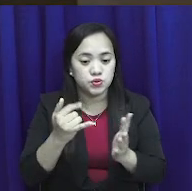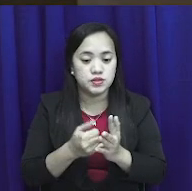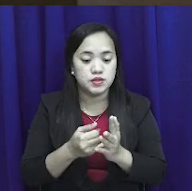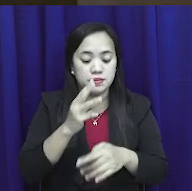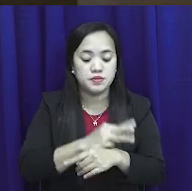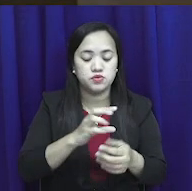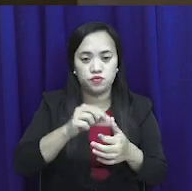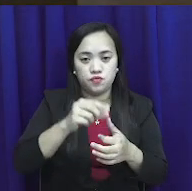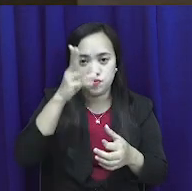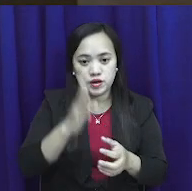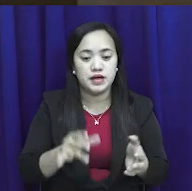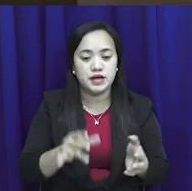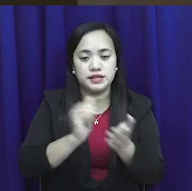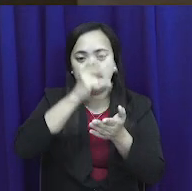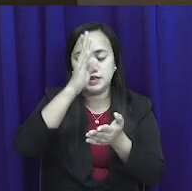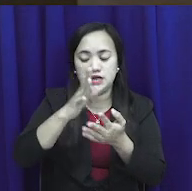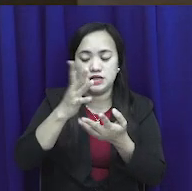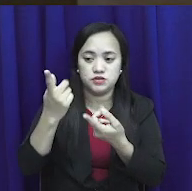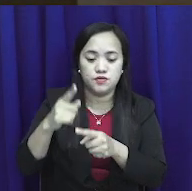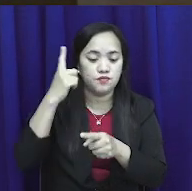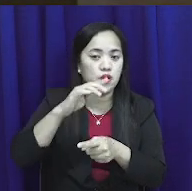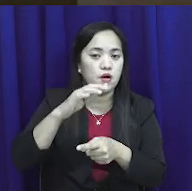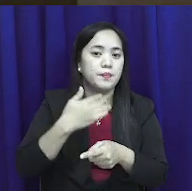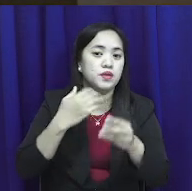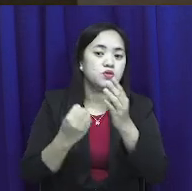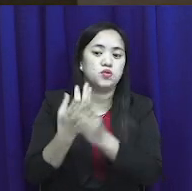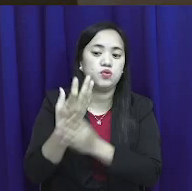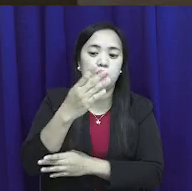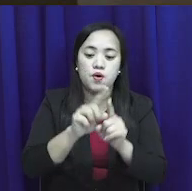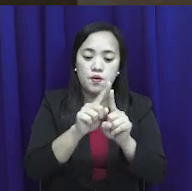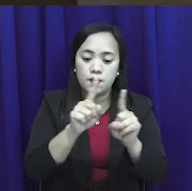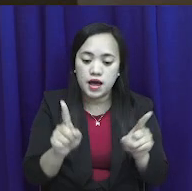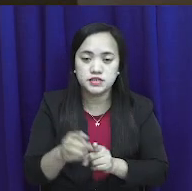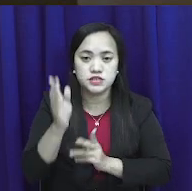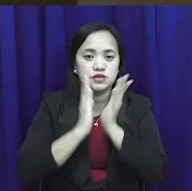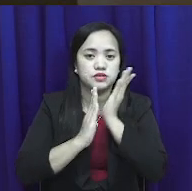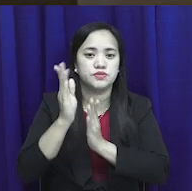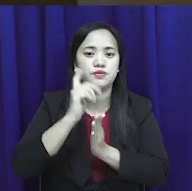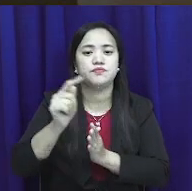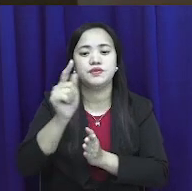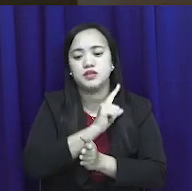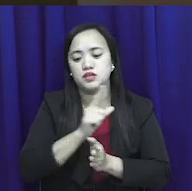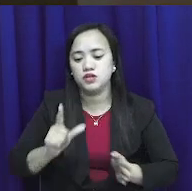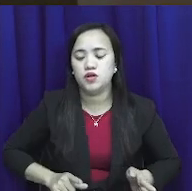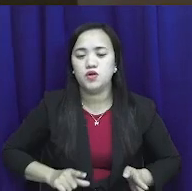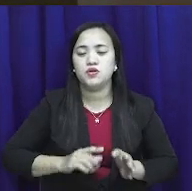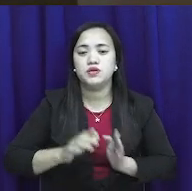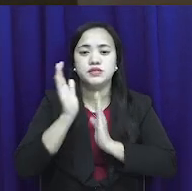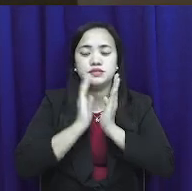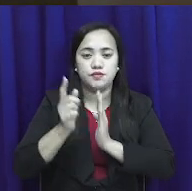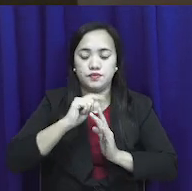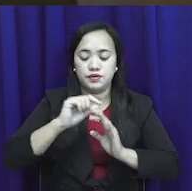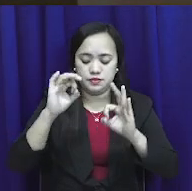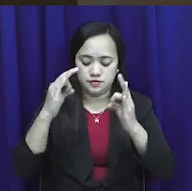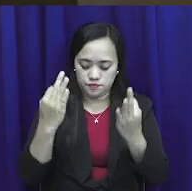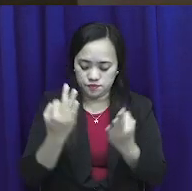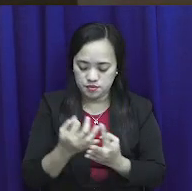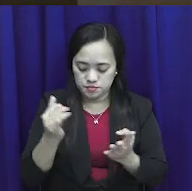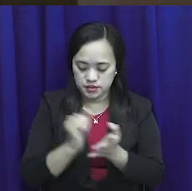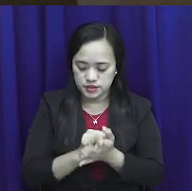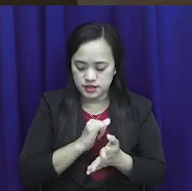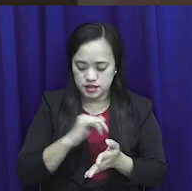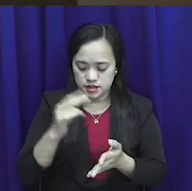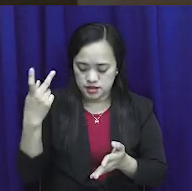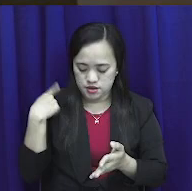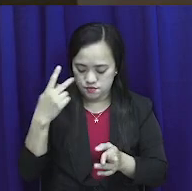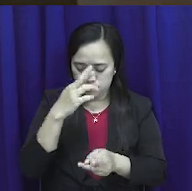ministries para lalo pang lumago ako sa paglilingkod ko sa aking pamilya bilang asawa sa aking asawang lalaki and of